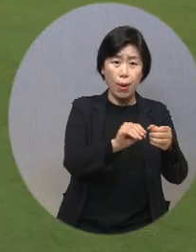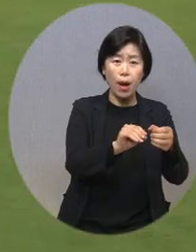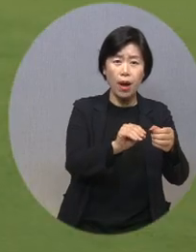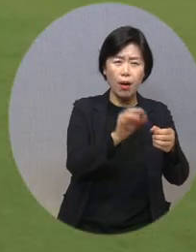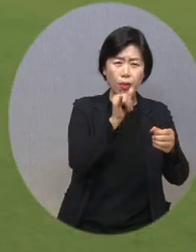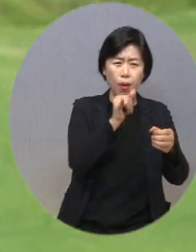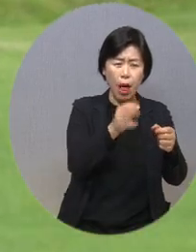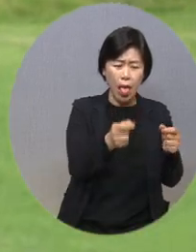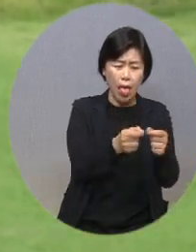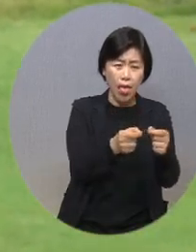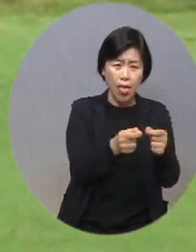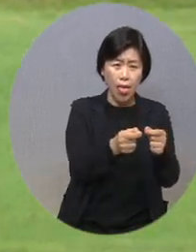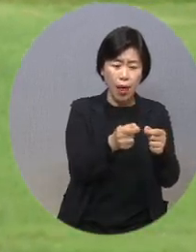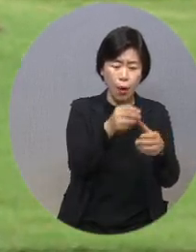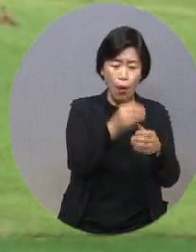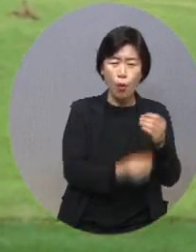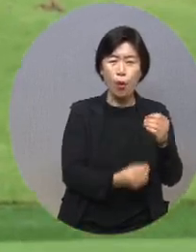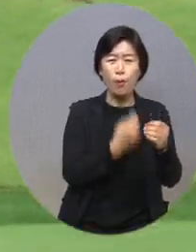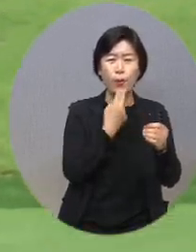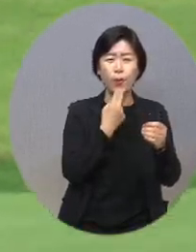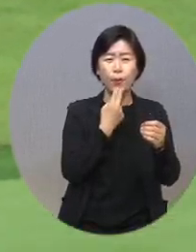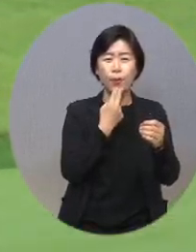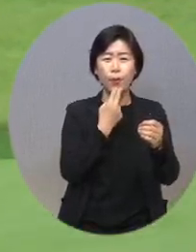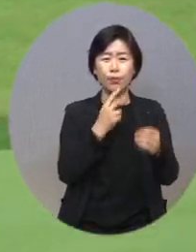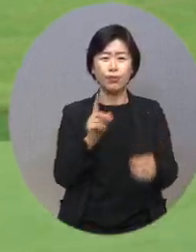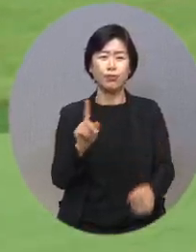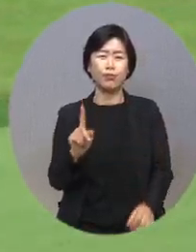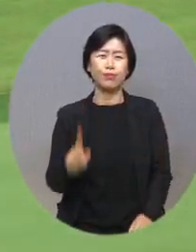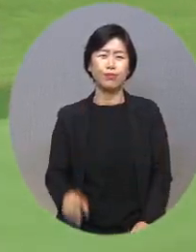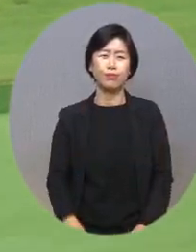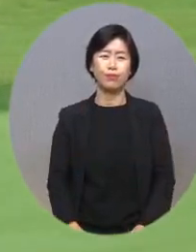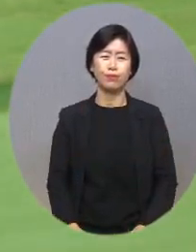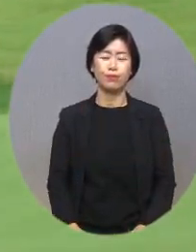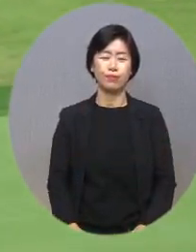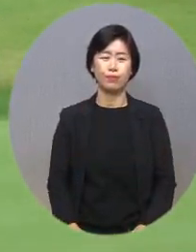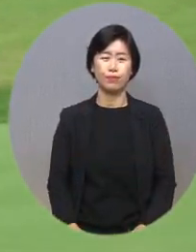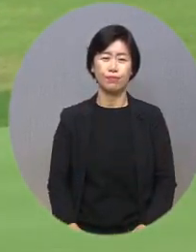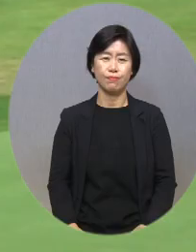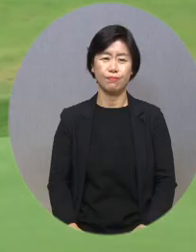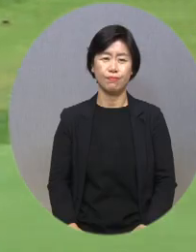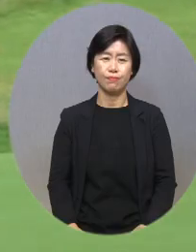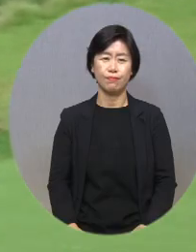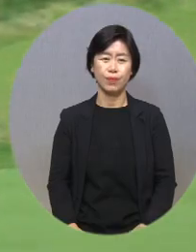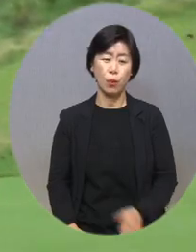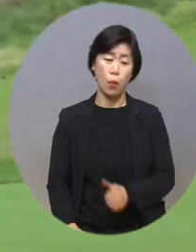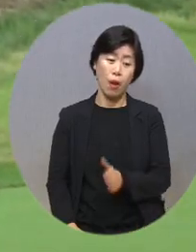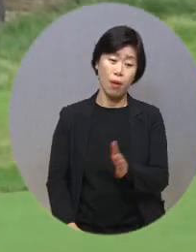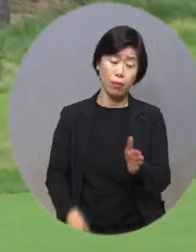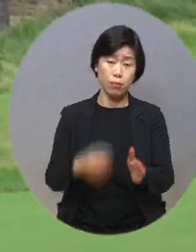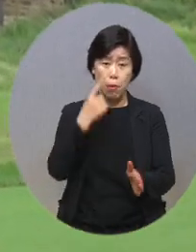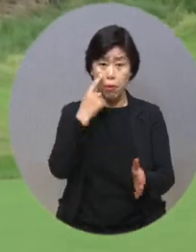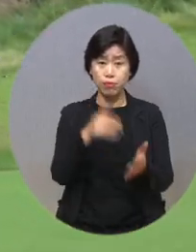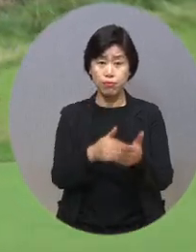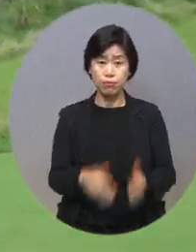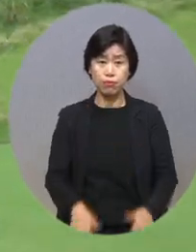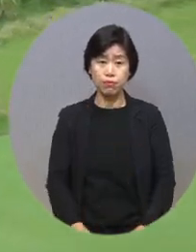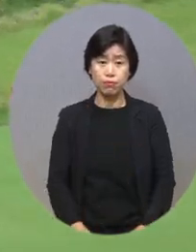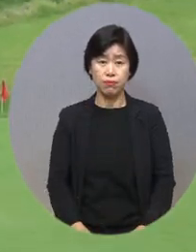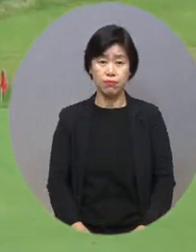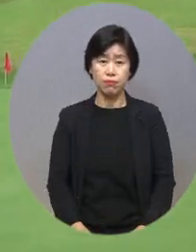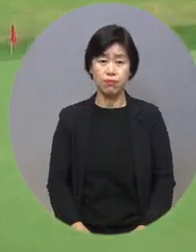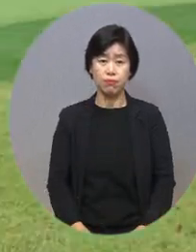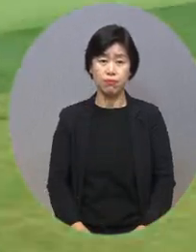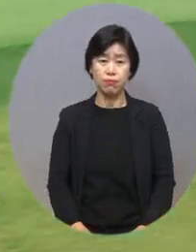아 정말. 방향이 아예 왼쪽이었는데. 지금 후반에 한 두 홀 남았나? 거예요. 그러니까 이거 안 봐도 돼. 끝만 봐도 돼. 어,